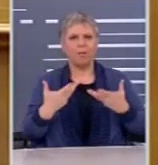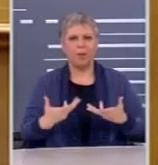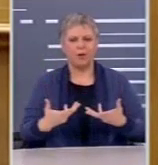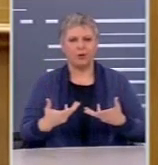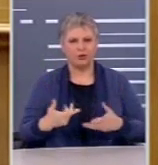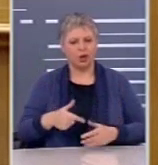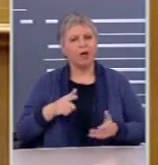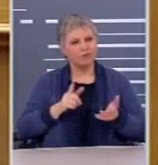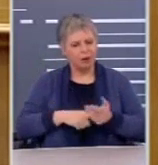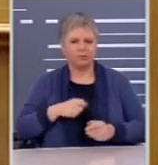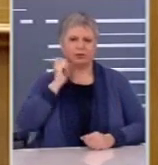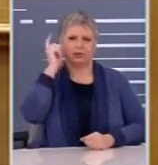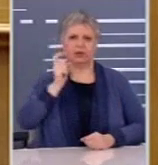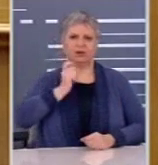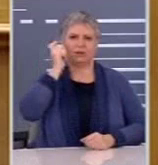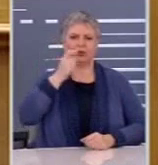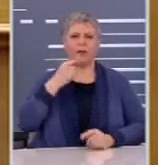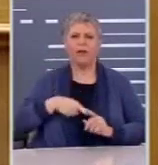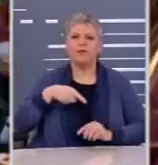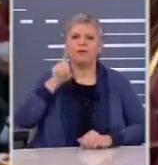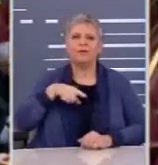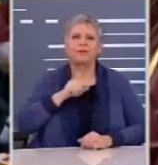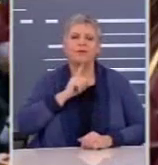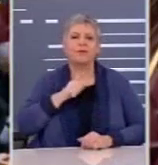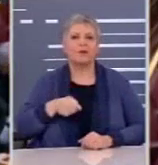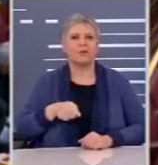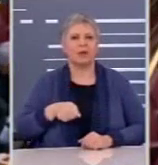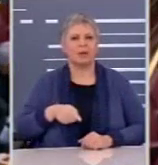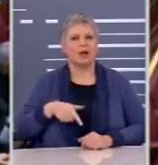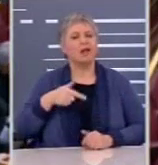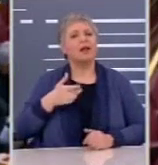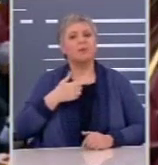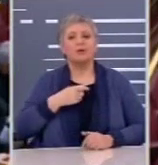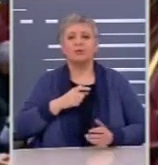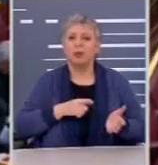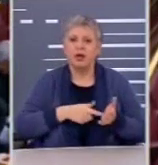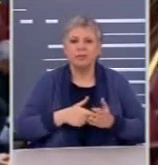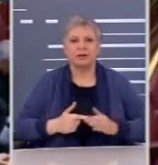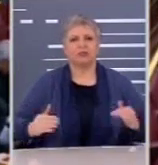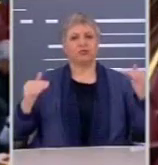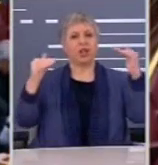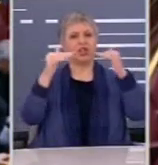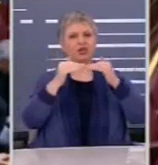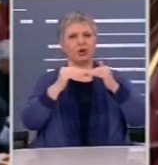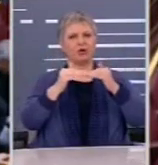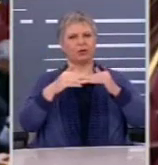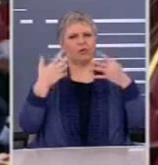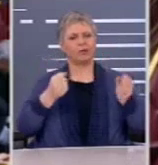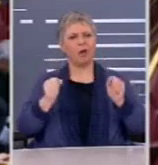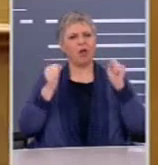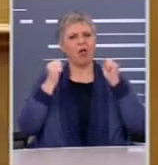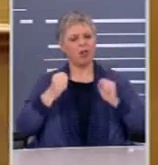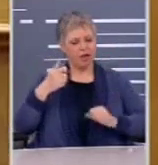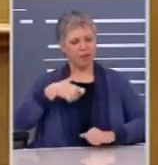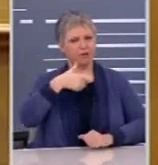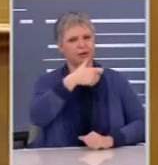που αναδεικνύει τον καθημερινό και αναγκαίο αγώνα για την ισότητα, τη χειραφέτηση και την άρση αυτής της